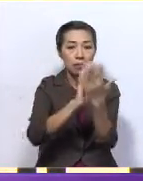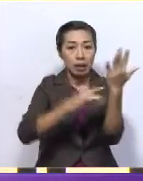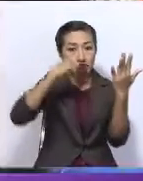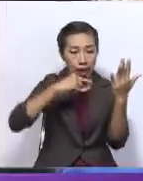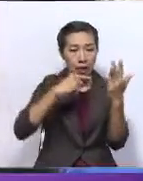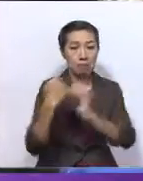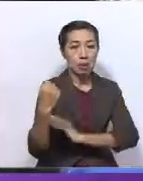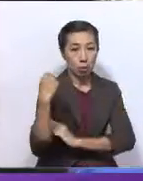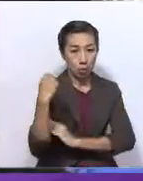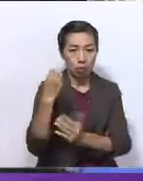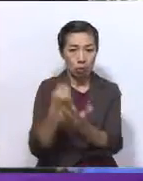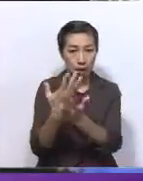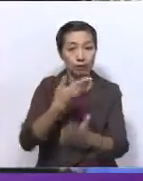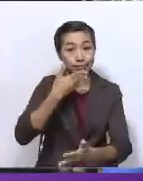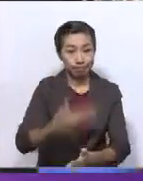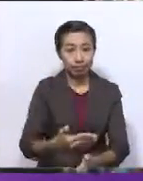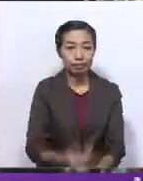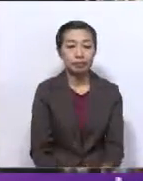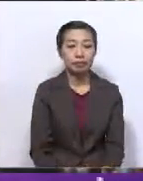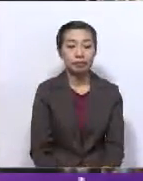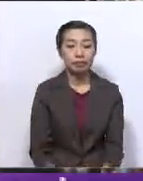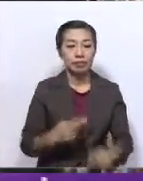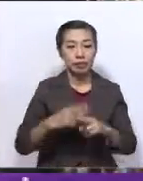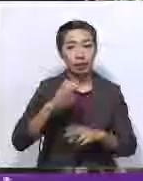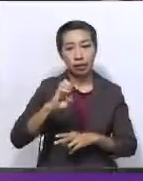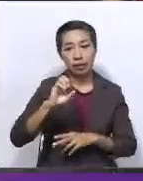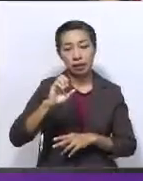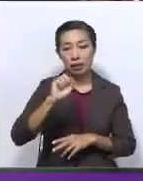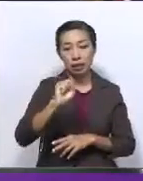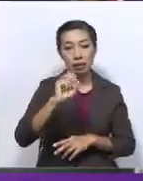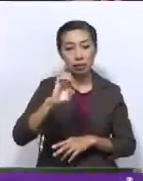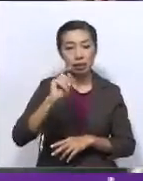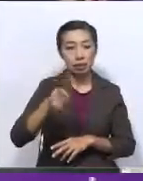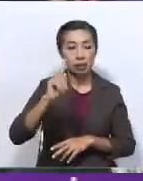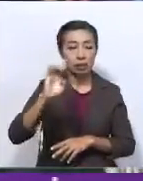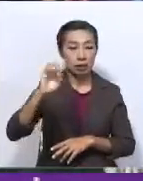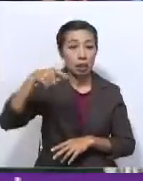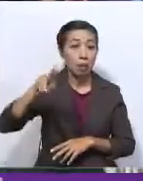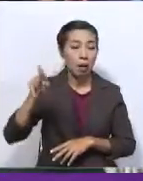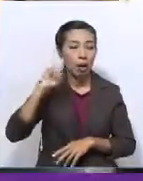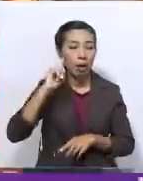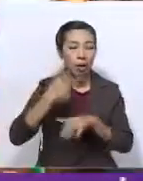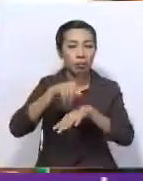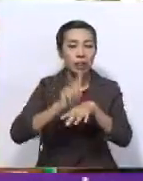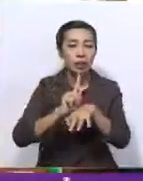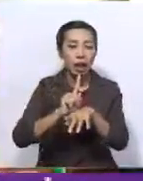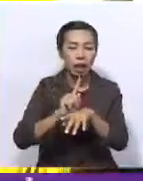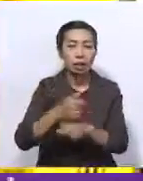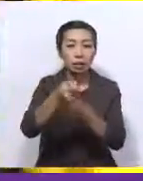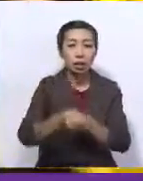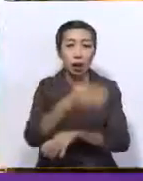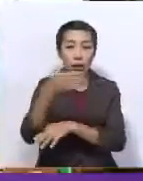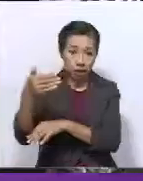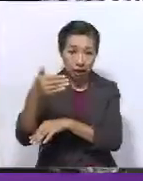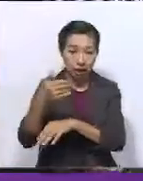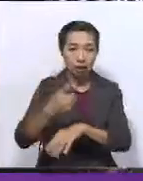คั่งและยั่งยืน ด้านนายสิทธิพรจริยพงษ์รองประธานสภาเกษตรกรแห่งชาติให้ข้อเสนอแนะว่าเรื่องภาค